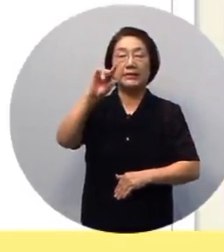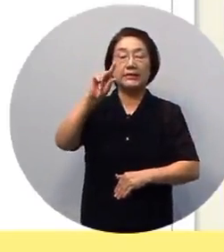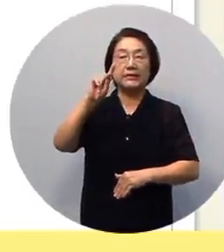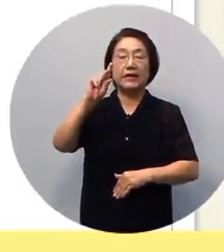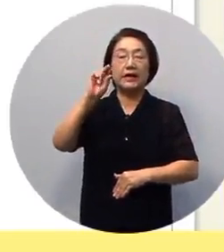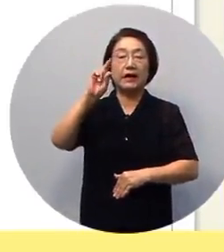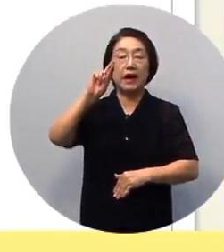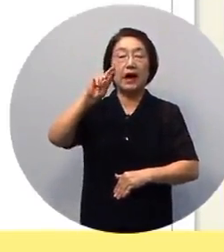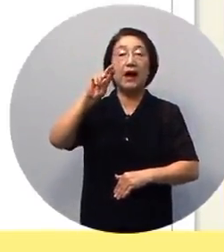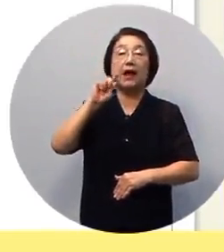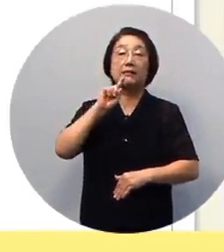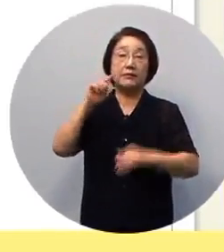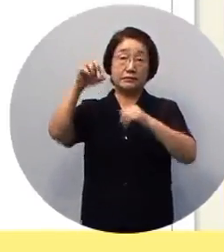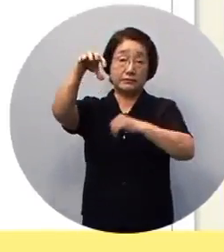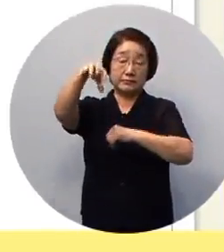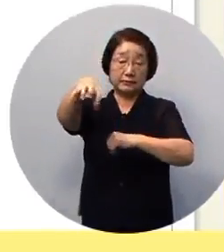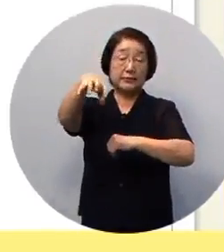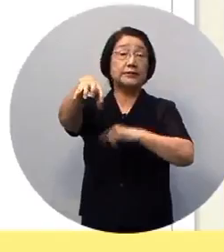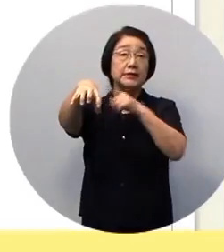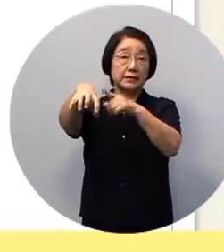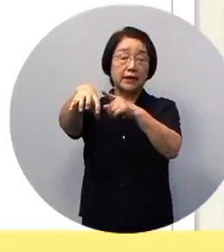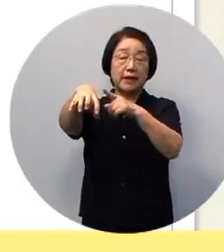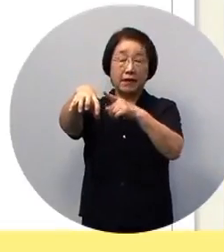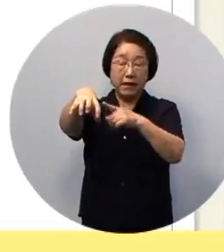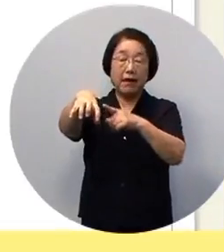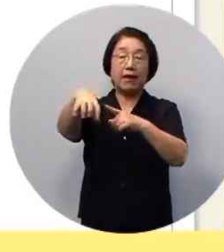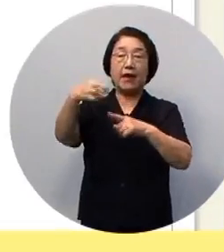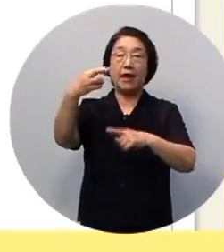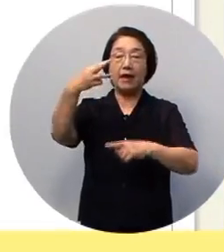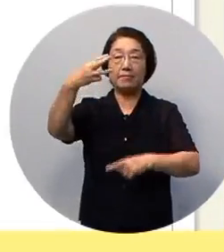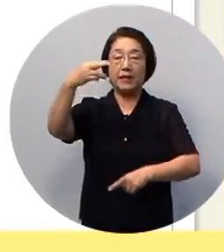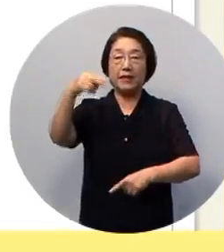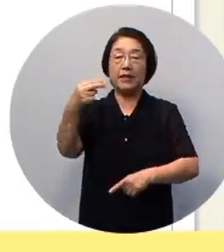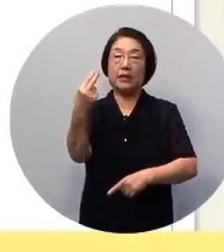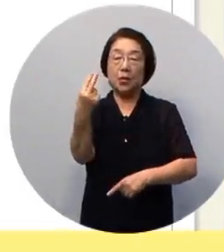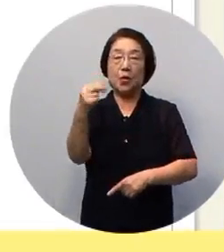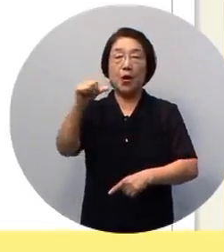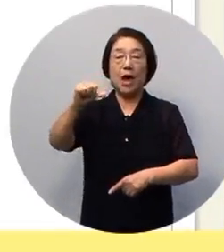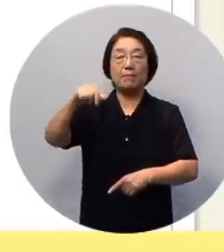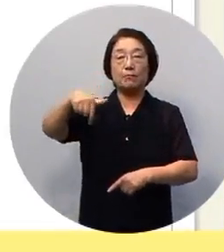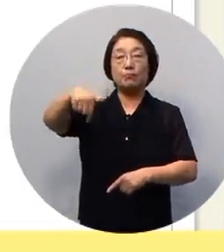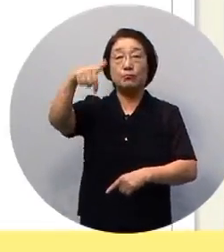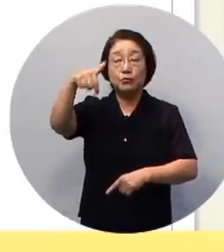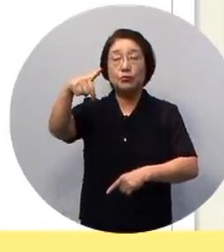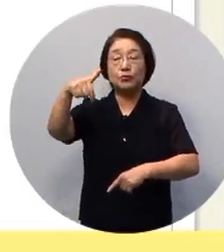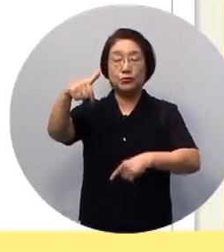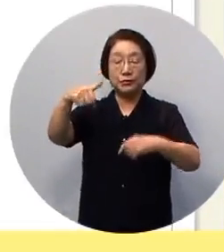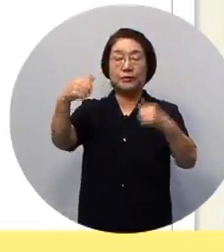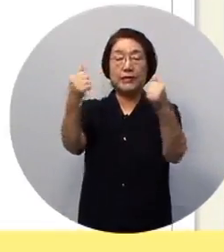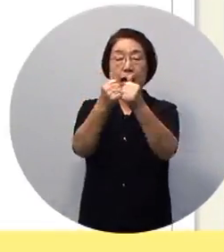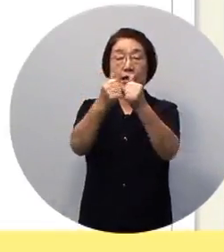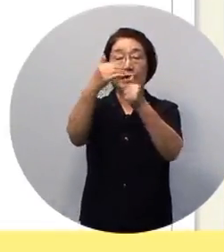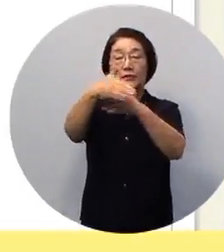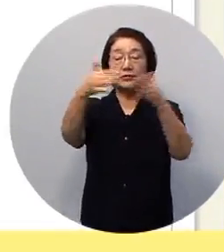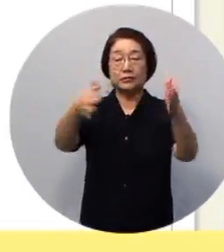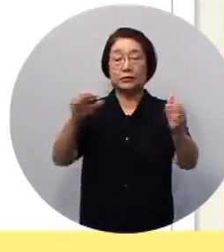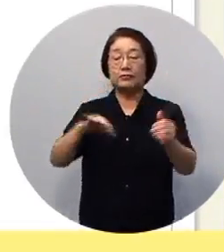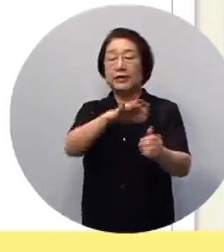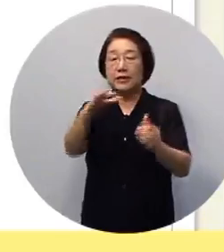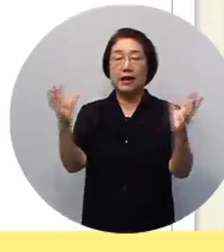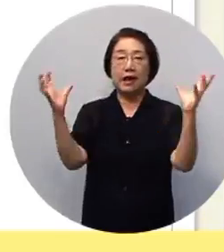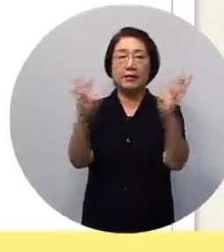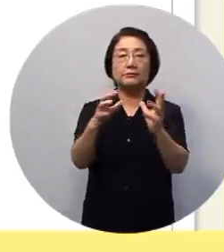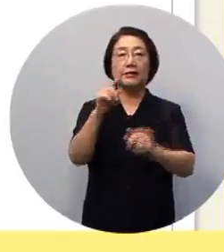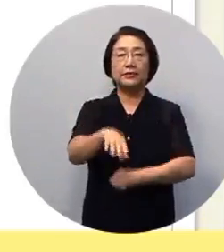スペースがあるんですけれども、 はい、 そちらにこのミートアップ藤沢会議室に参加している方々が集まりまして、 はい はい、で実際